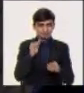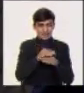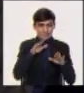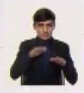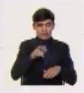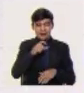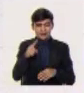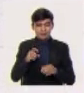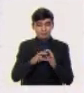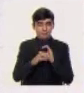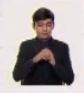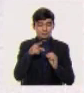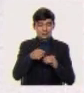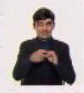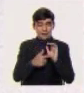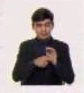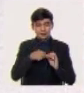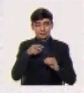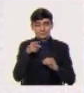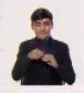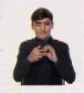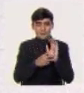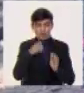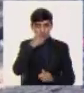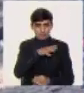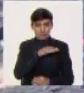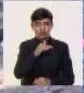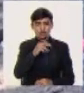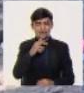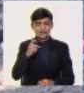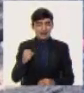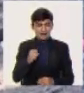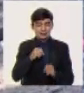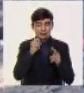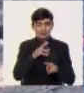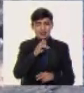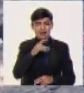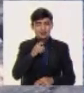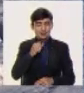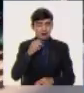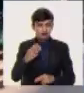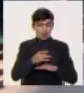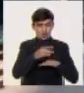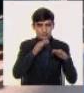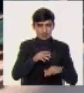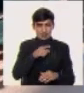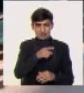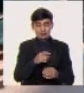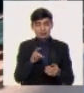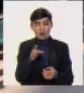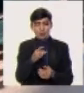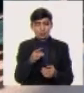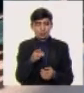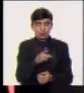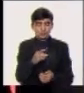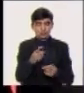газопровода в 2017 х 18 х годах был отдел жкх при сара гальском районе район два года назад разделили и